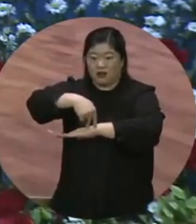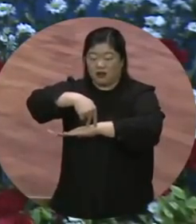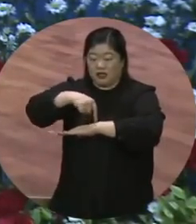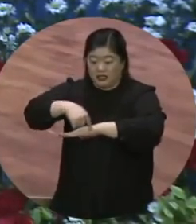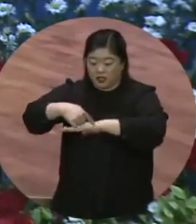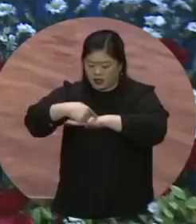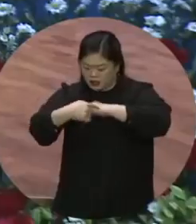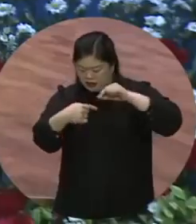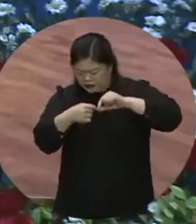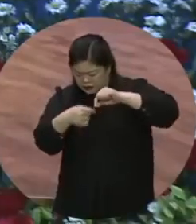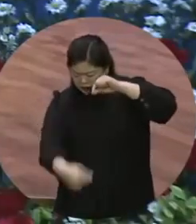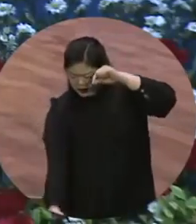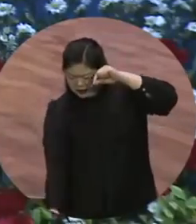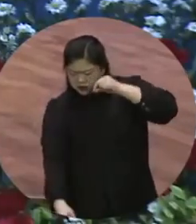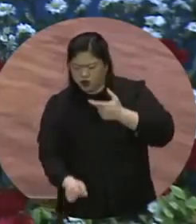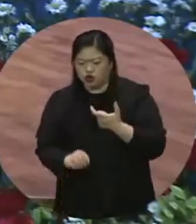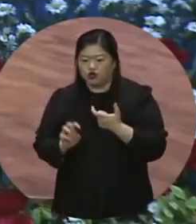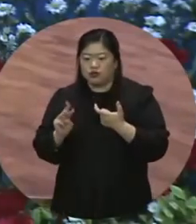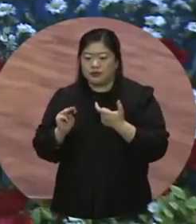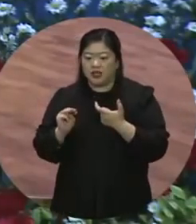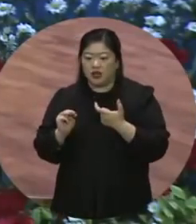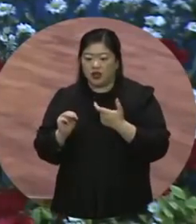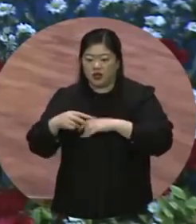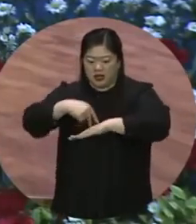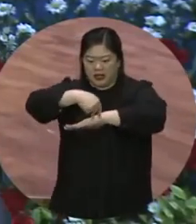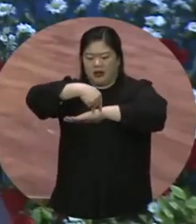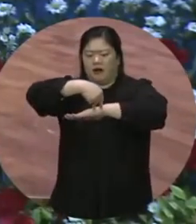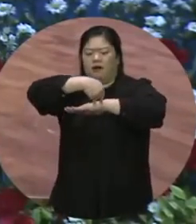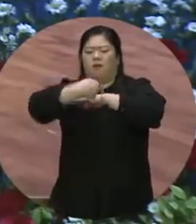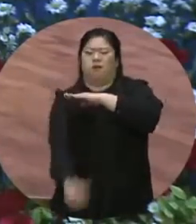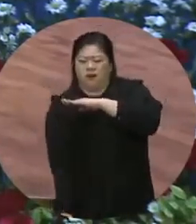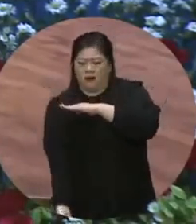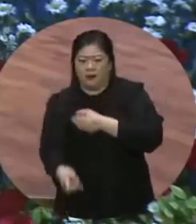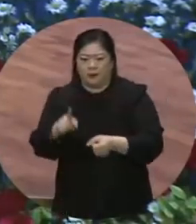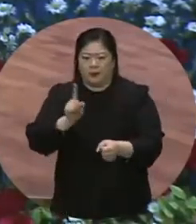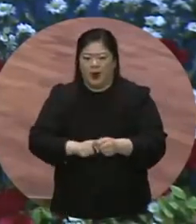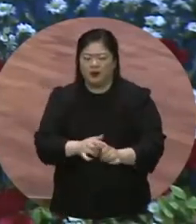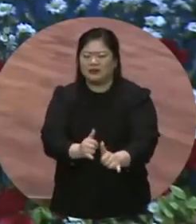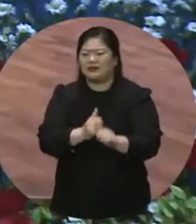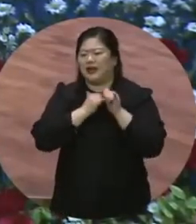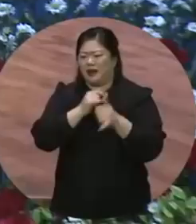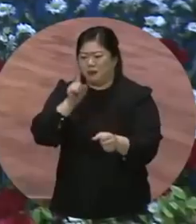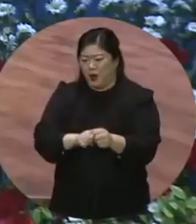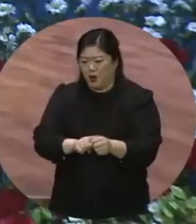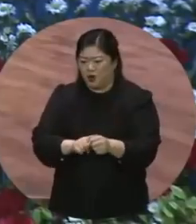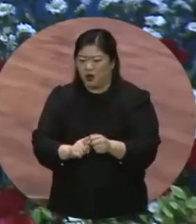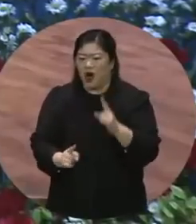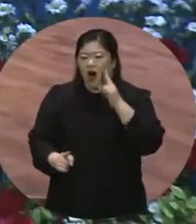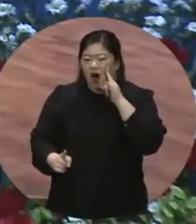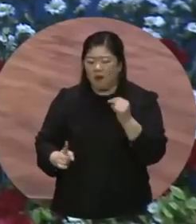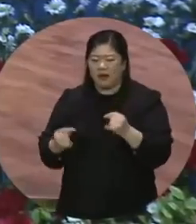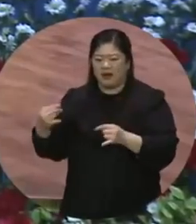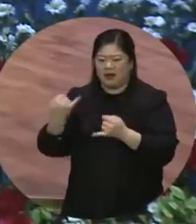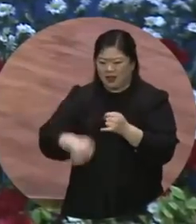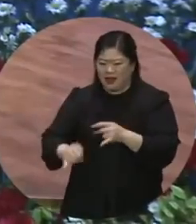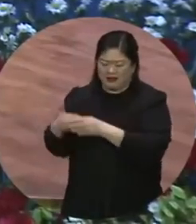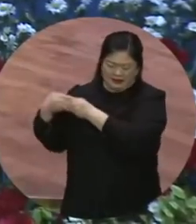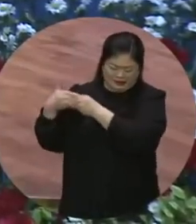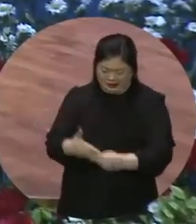그 60m 밑에 떨어지 바다로 떨어지려고 삶이 너무 힘들어서 그렇게 엄마가 딸을 데리고